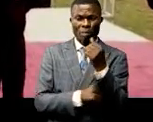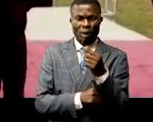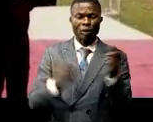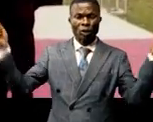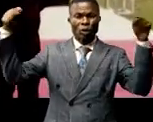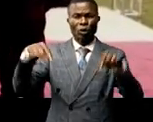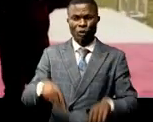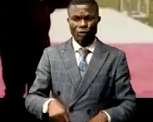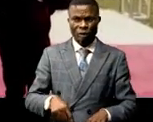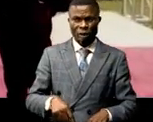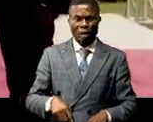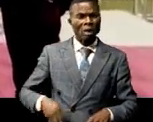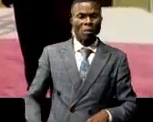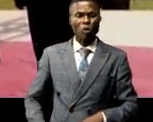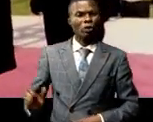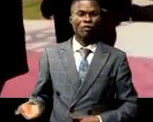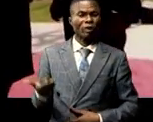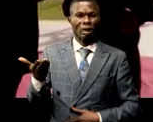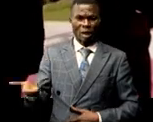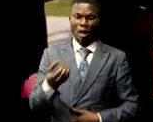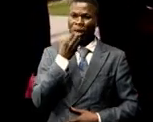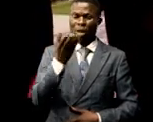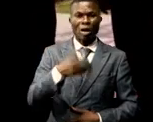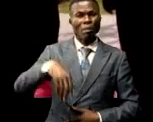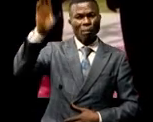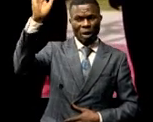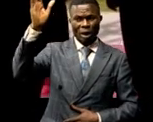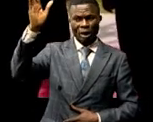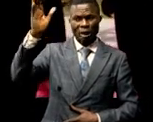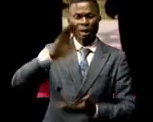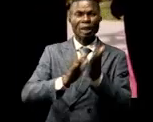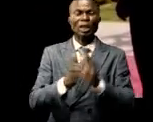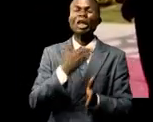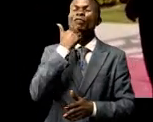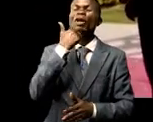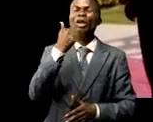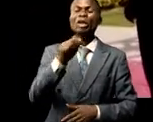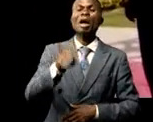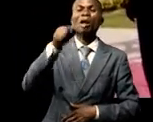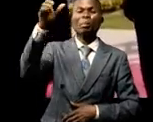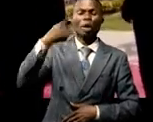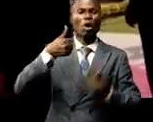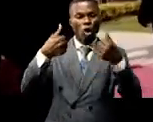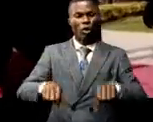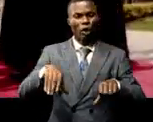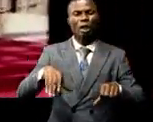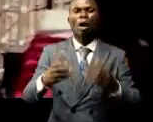bazane lokote na poche soki bakeyi bakomi ba milliardaire biso tozotika na kaka bapo.